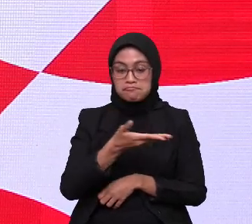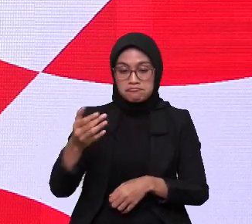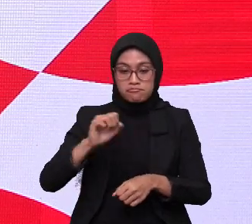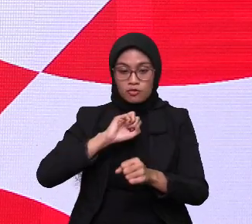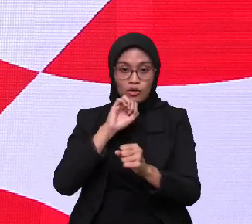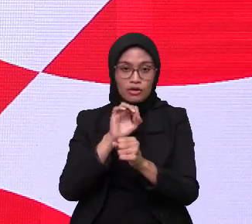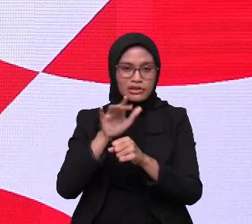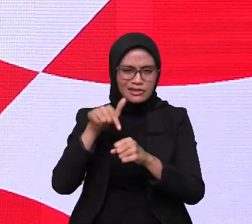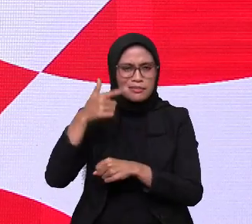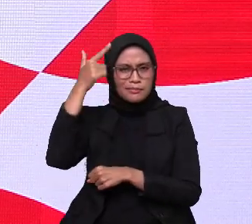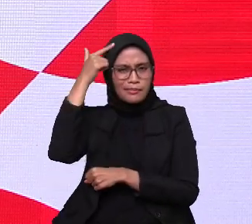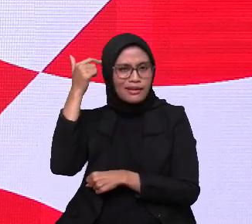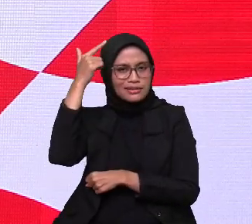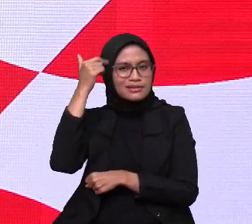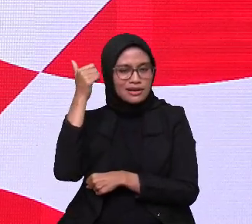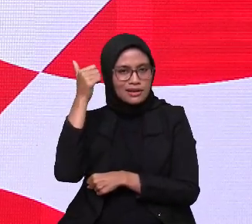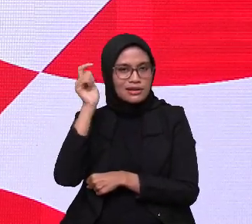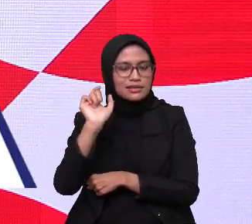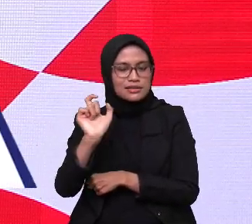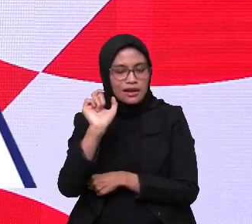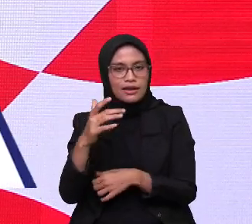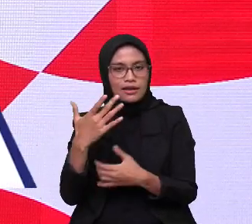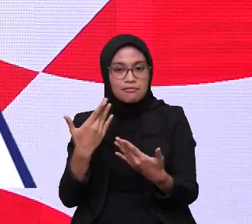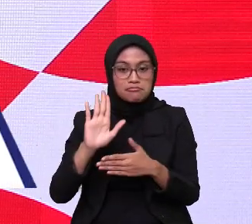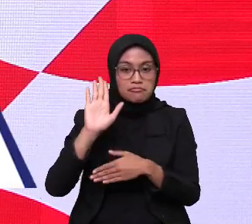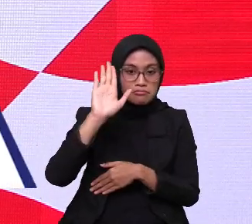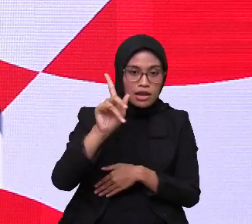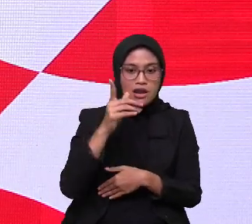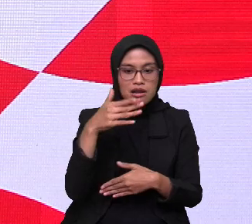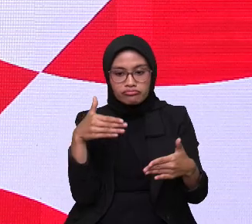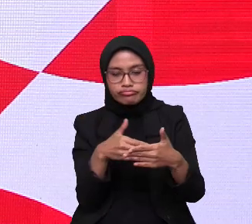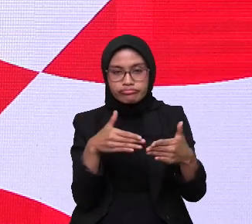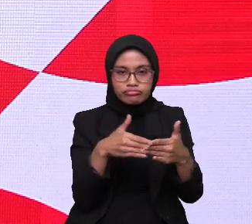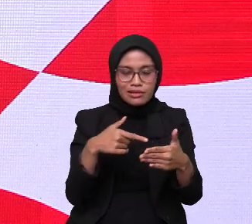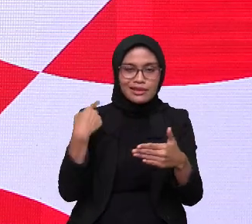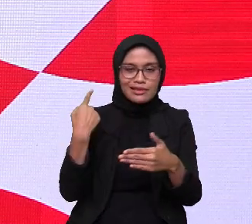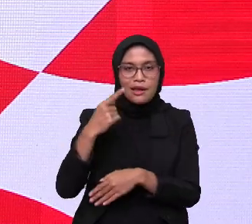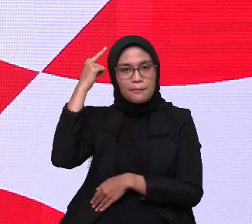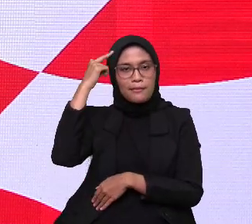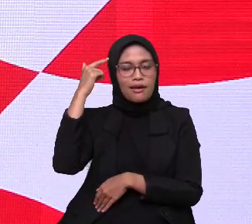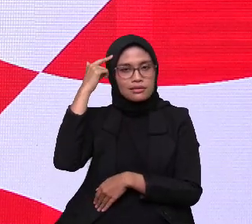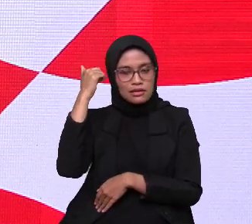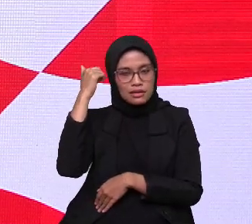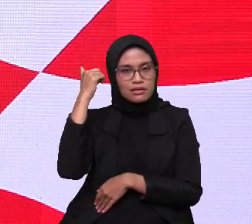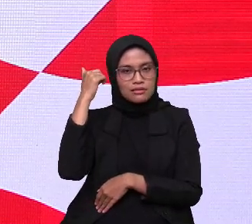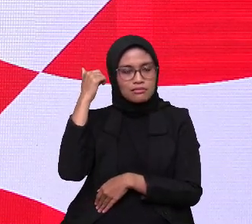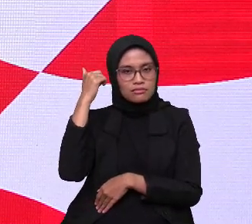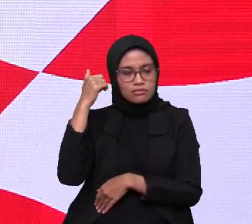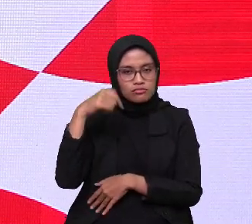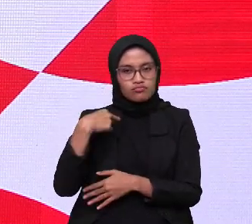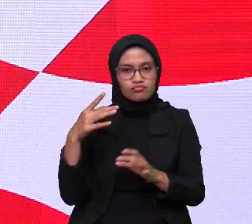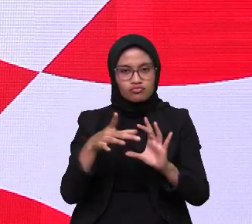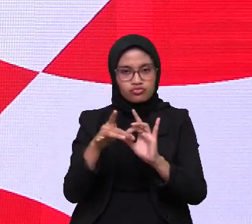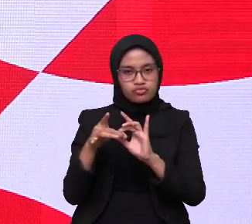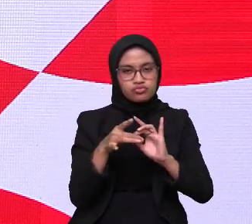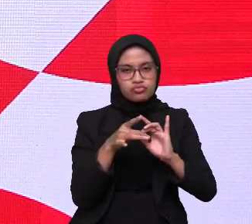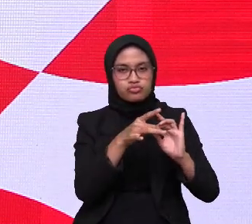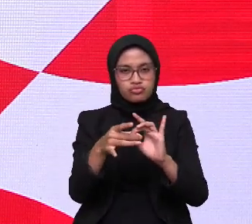untuk menghadapi tantangan di masa depan terus pertahankan kolaborasi pentahelix serta